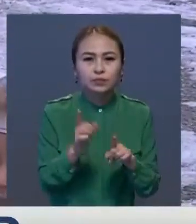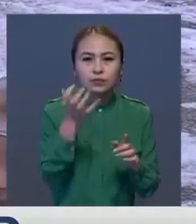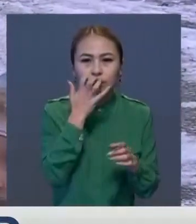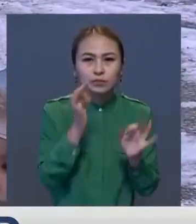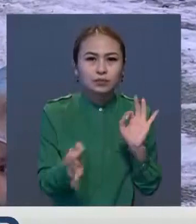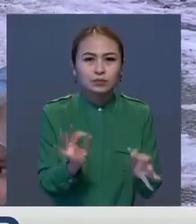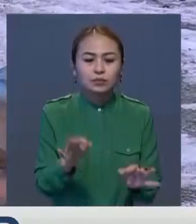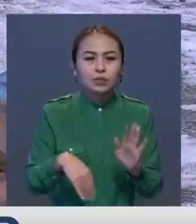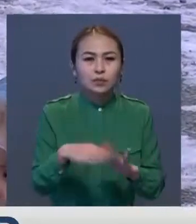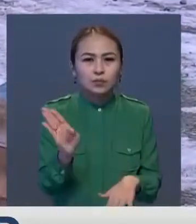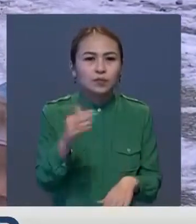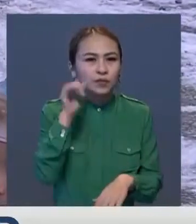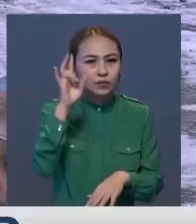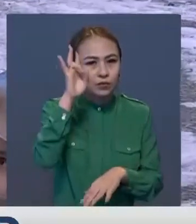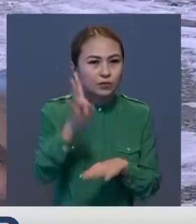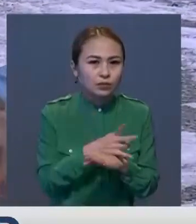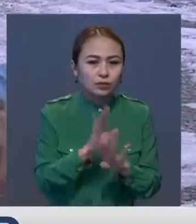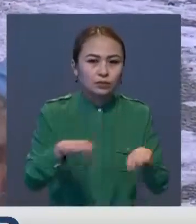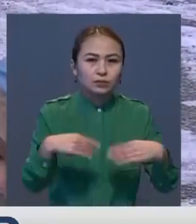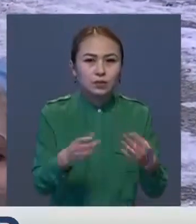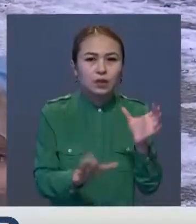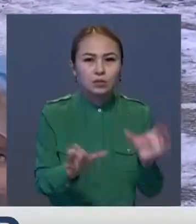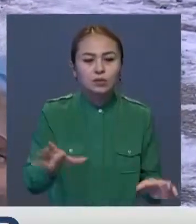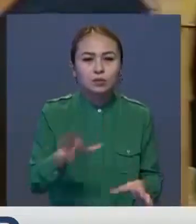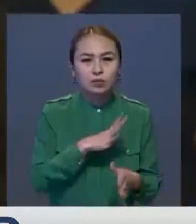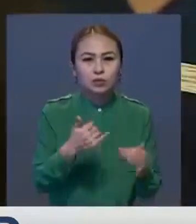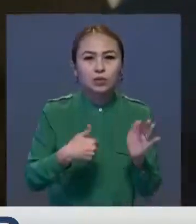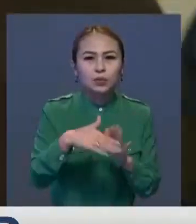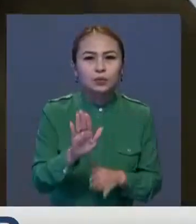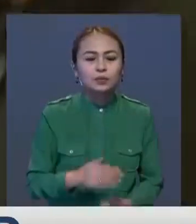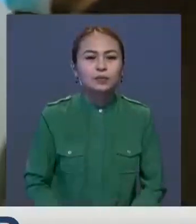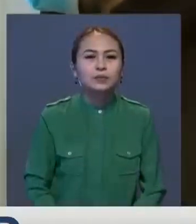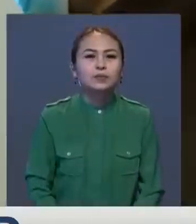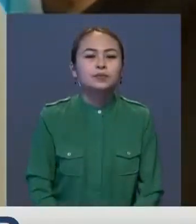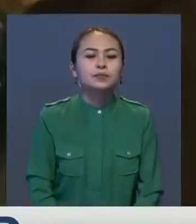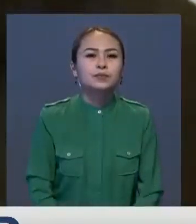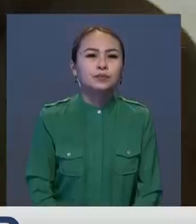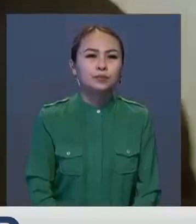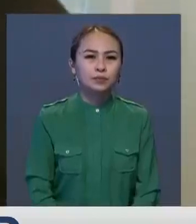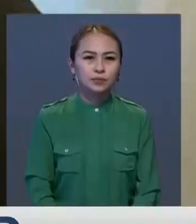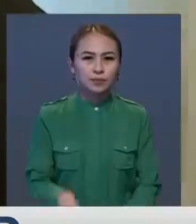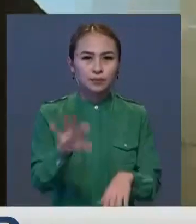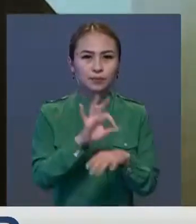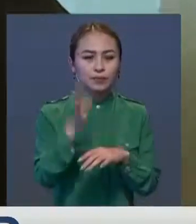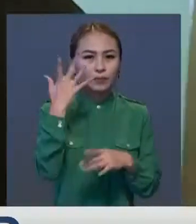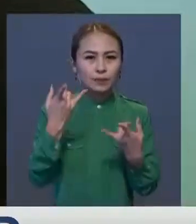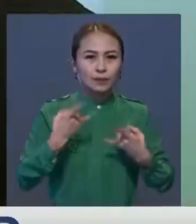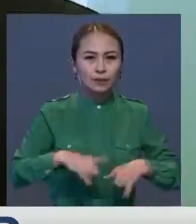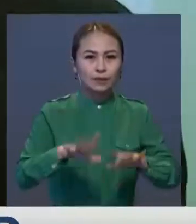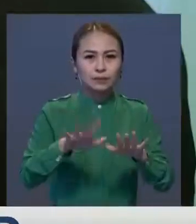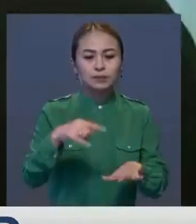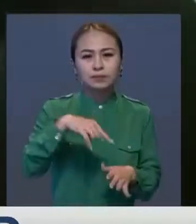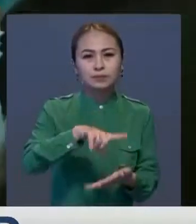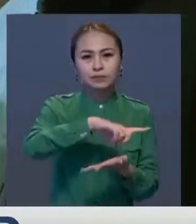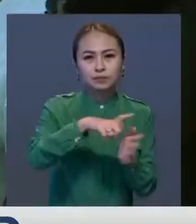жылып келе жатыр. Кеше түнде берілді отопление, енді қазір жылып жатыр. Жылу бар ма? Бөлімінің науқастар болған әйелде жатқан